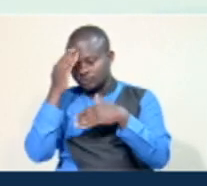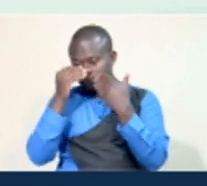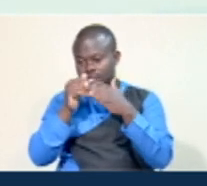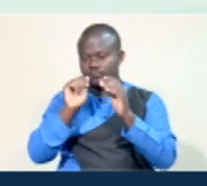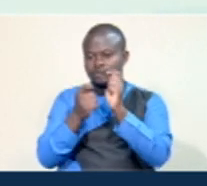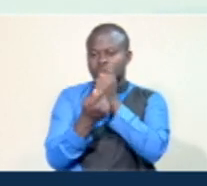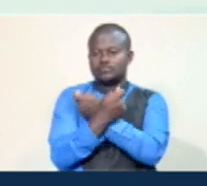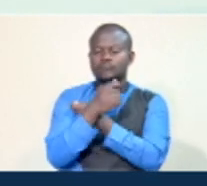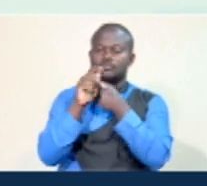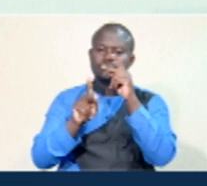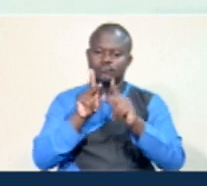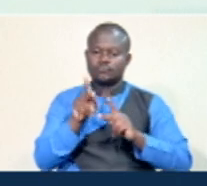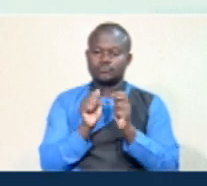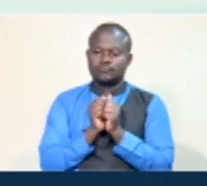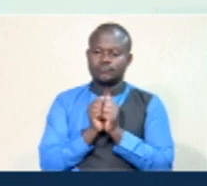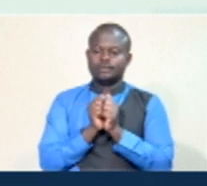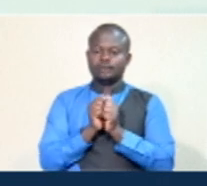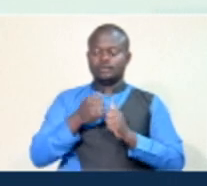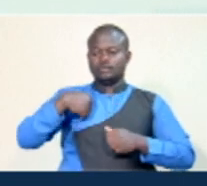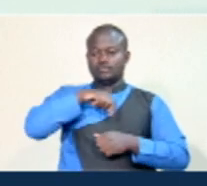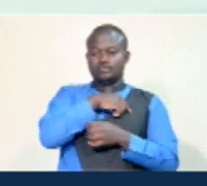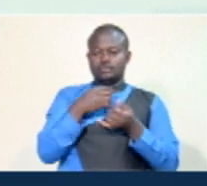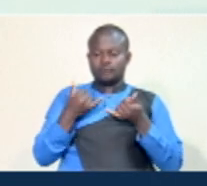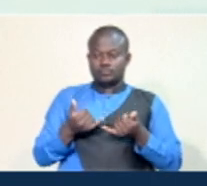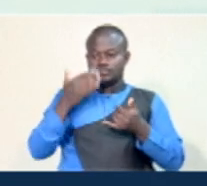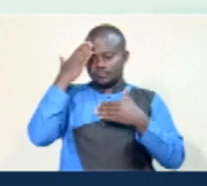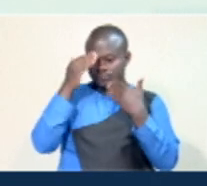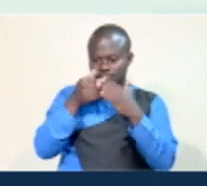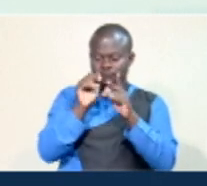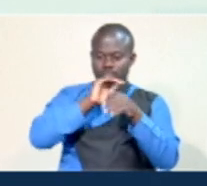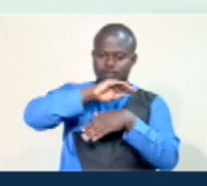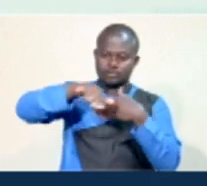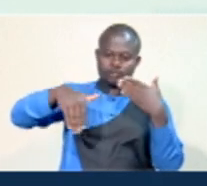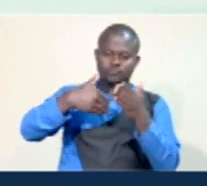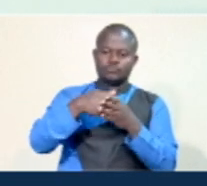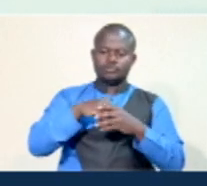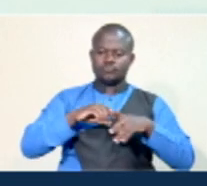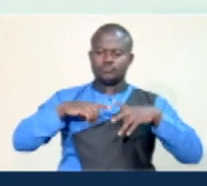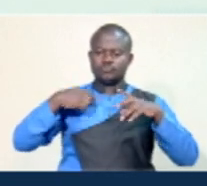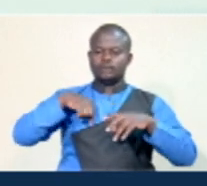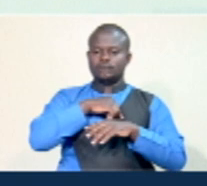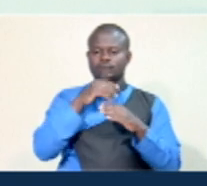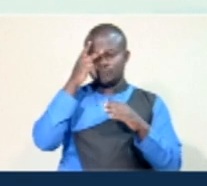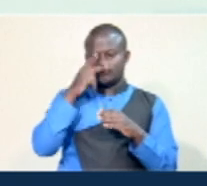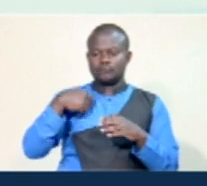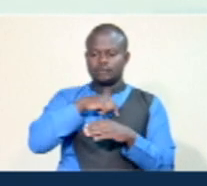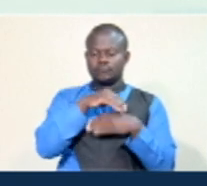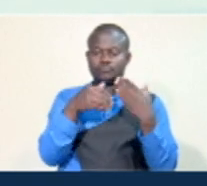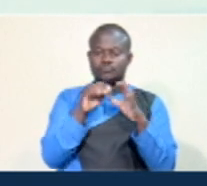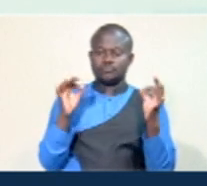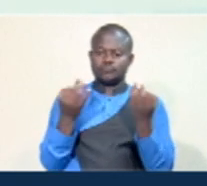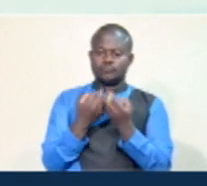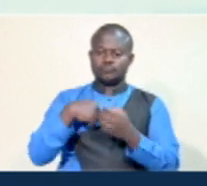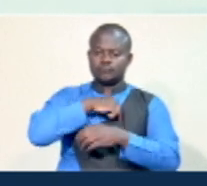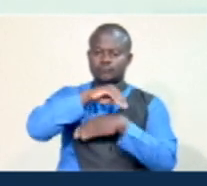babe abantu. Kuba turi hano tubikesha abantu bose bari mu buzima bwacu, barimo ababyeyi bacu n'imiryango